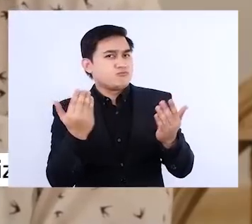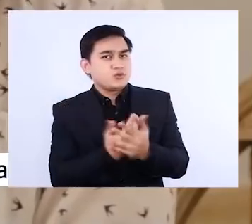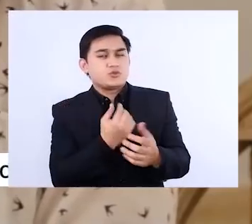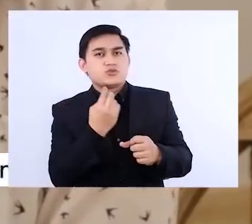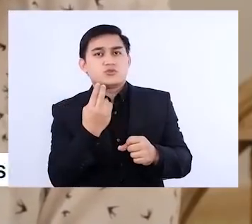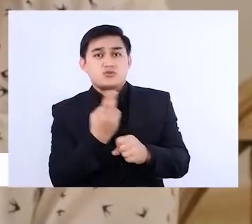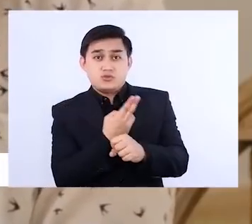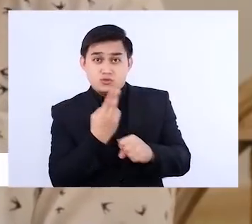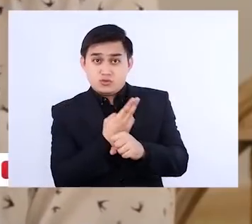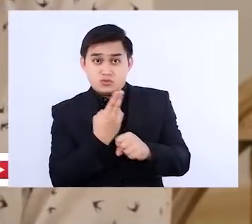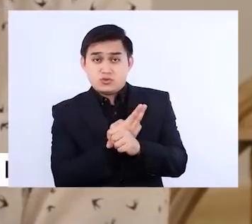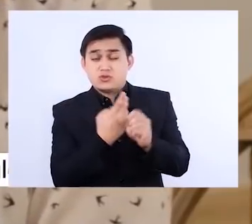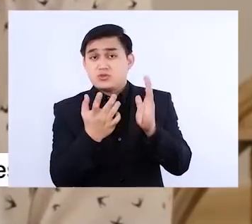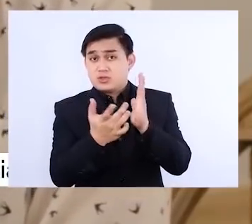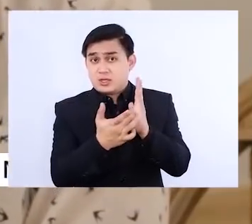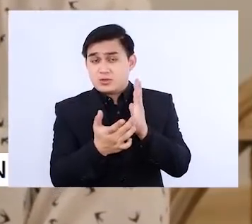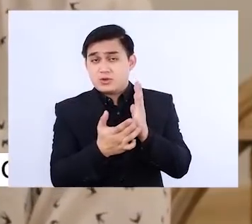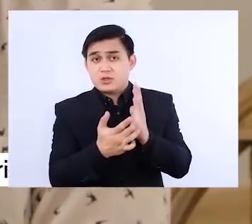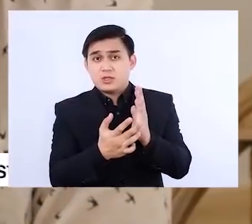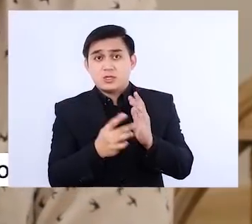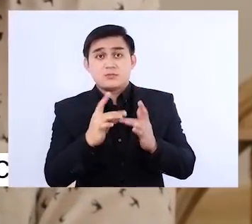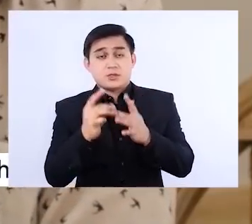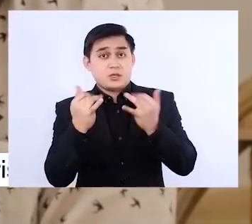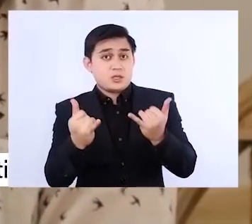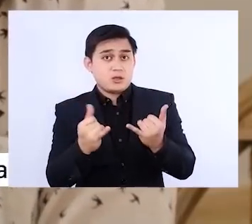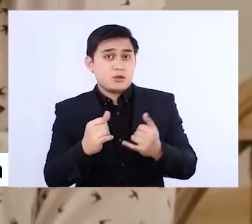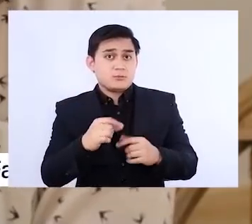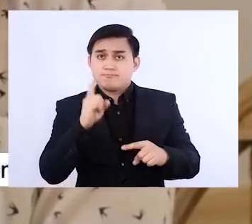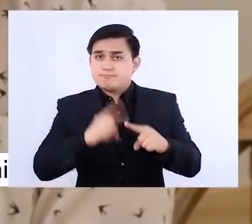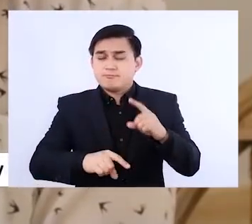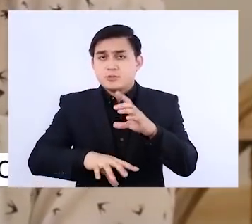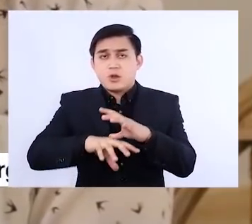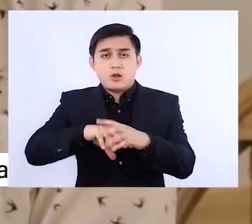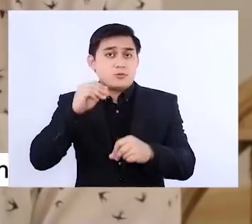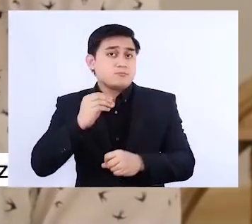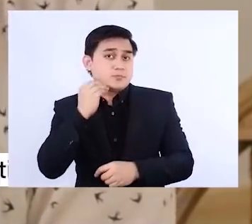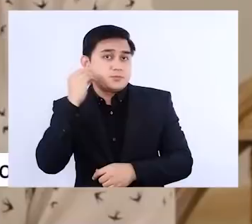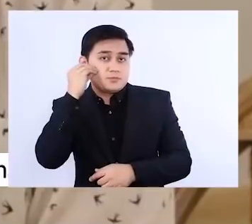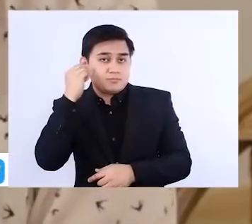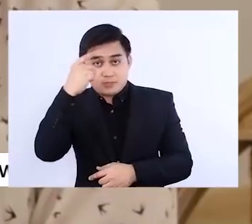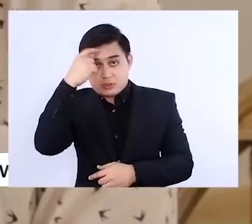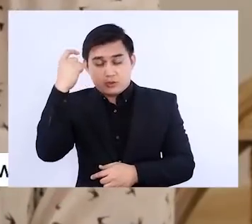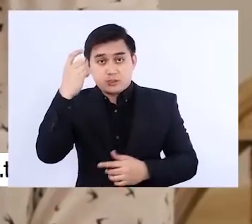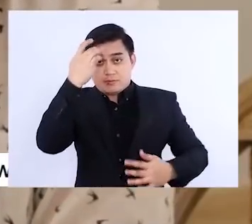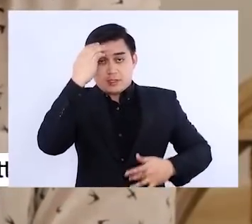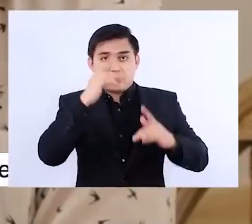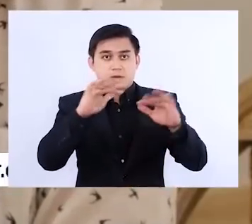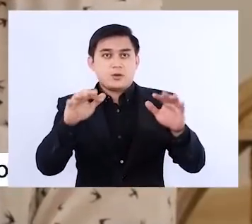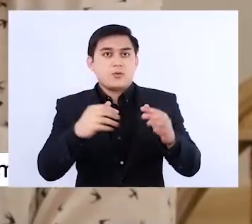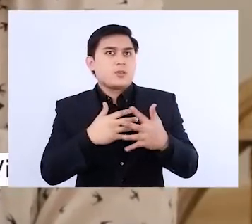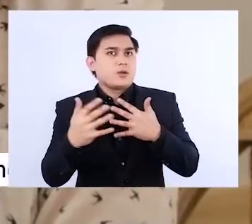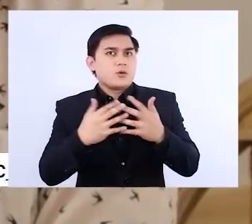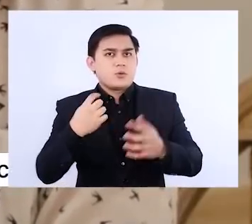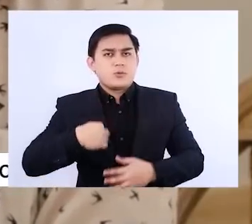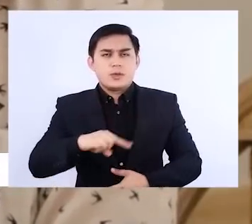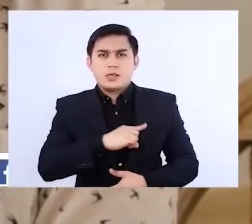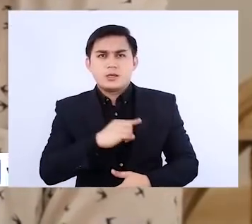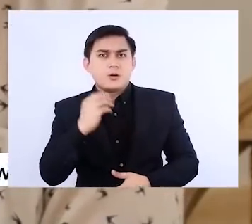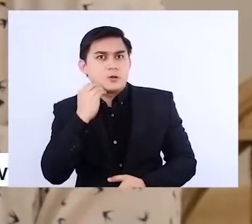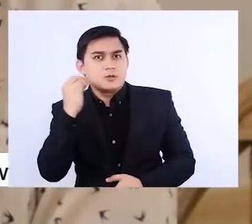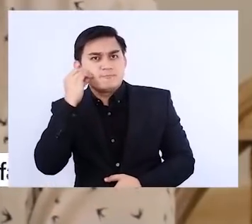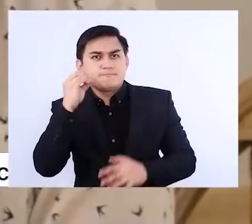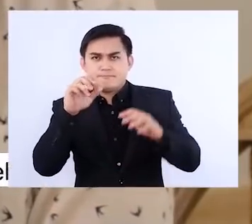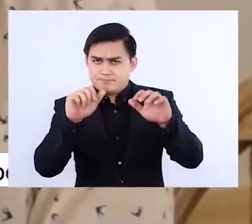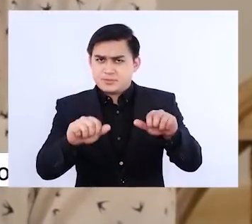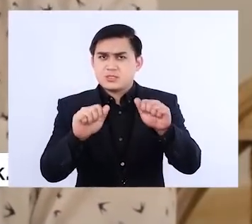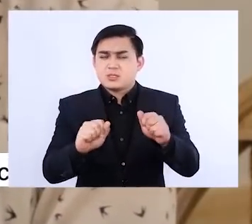para, dahil ngayon hindi tayo pwedeng lumabas dahil nga sa pandemic, kahit nasa bahay tayo, pwede tayong